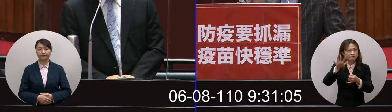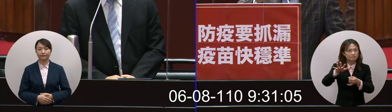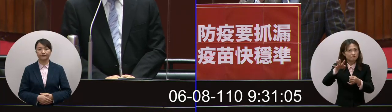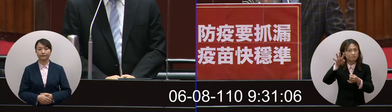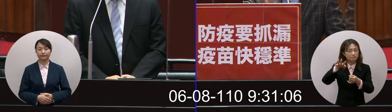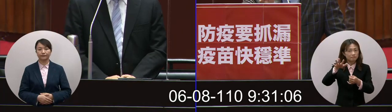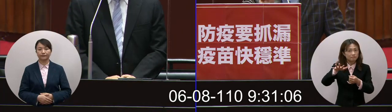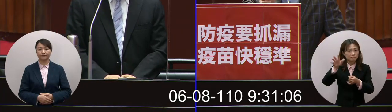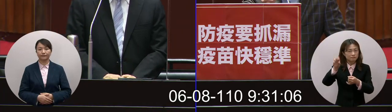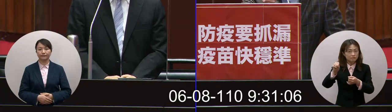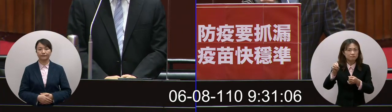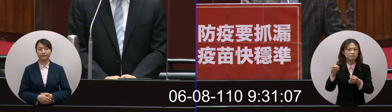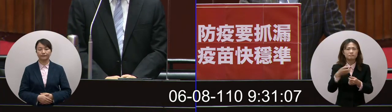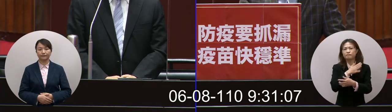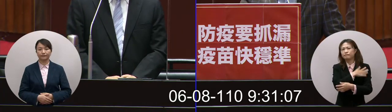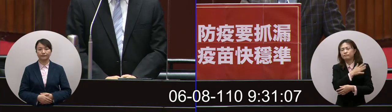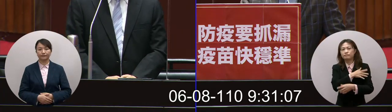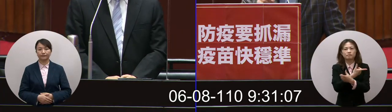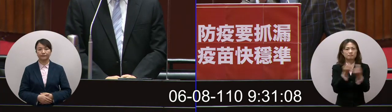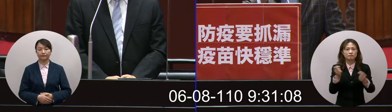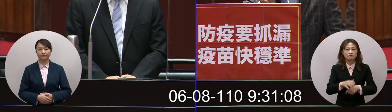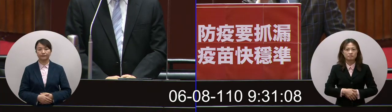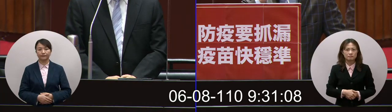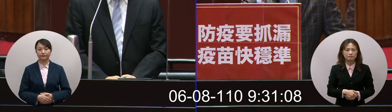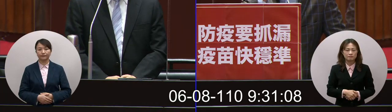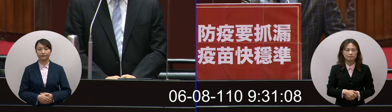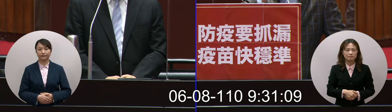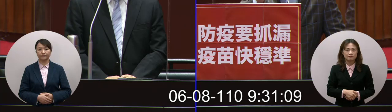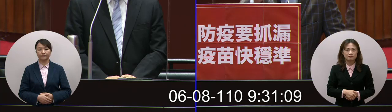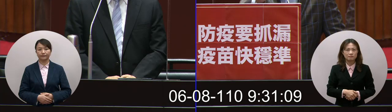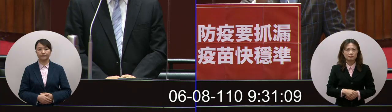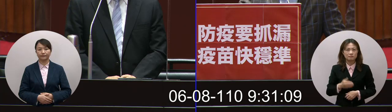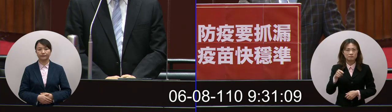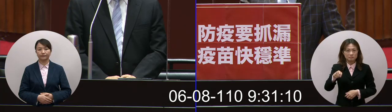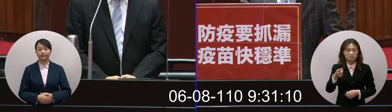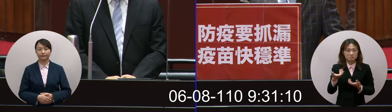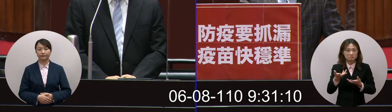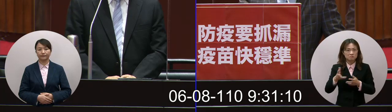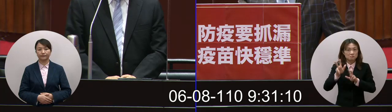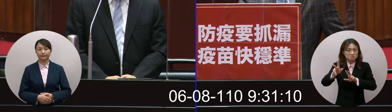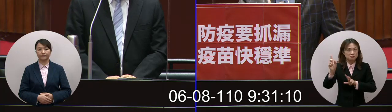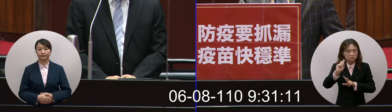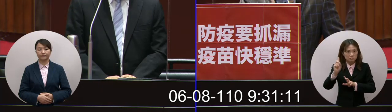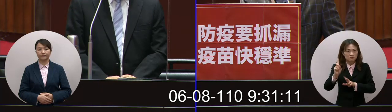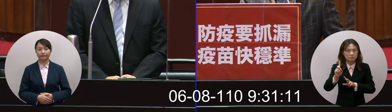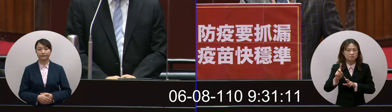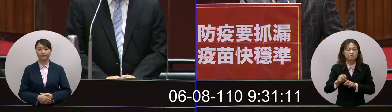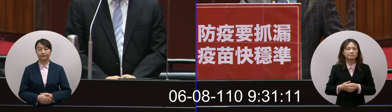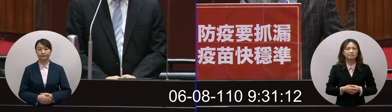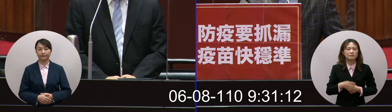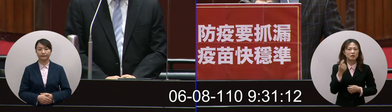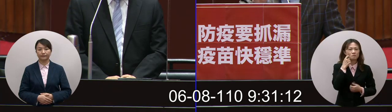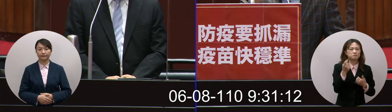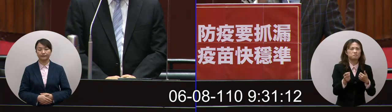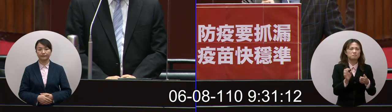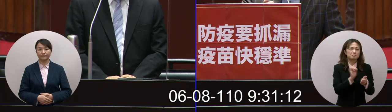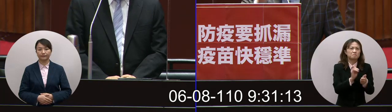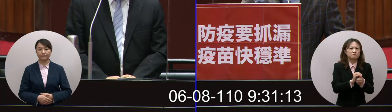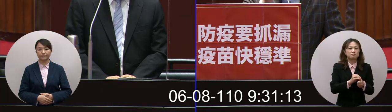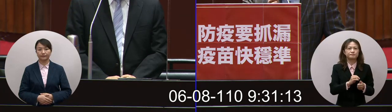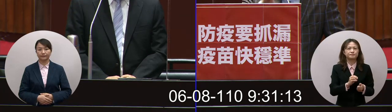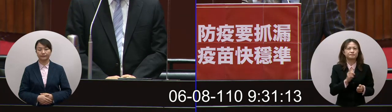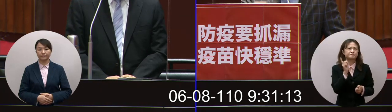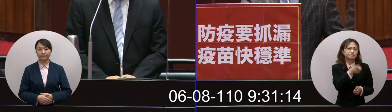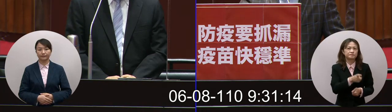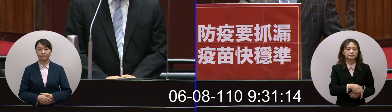是，天下武功，唯精不破，就干那属实迄件代志哦，你安怎翻都翻袂行。所以我要讲的重点就是讲，今仔日